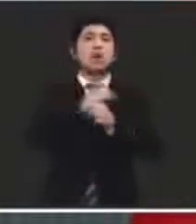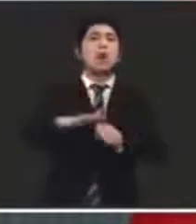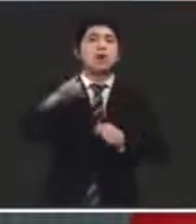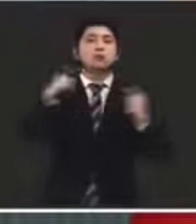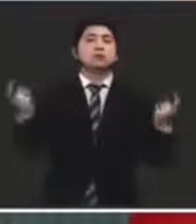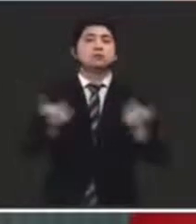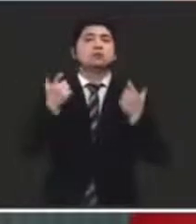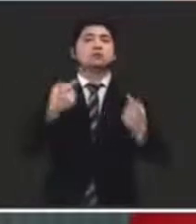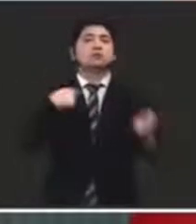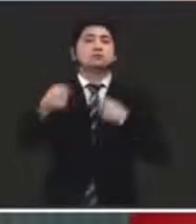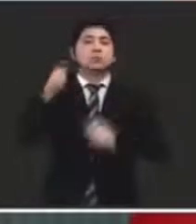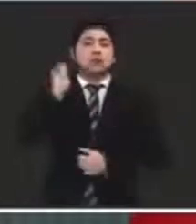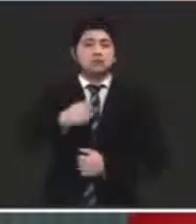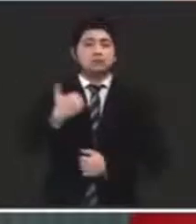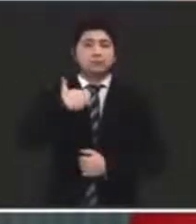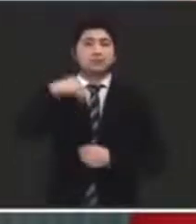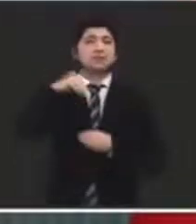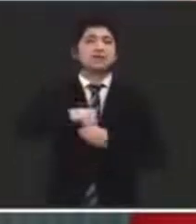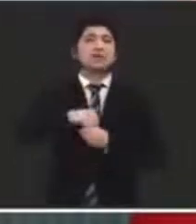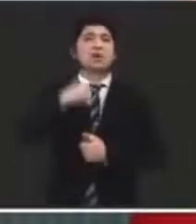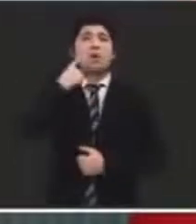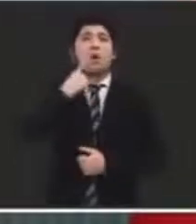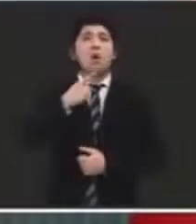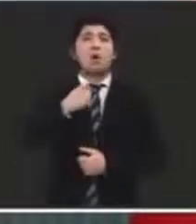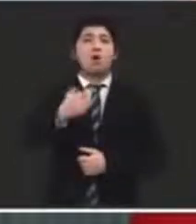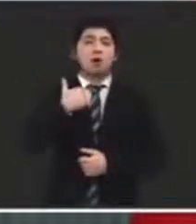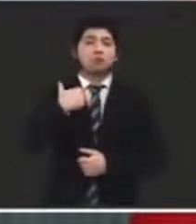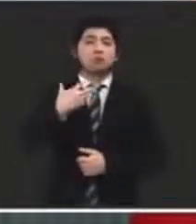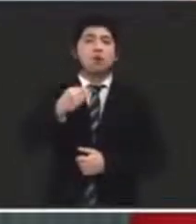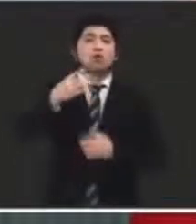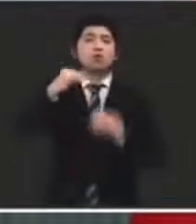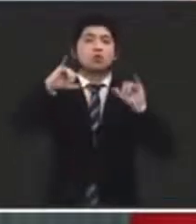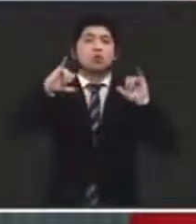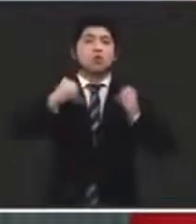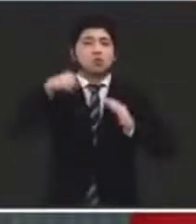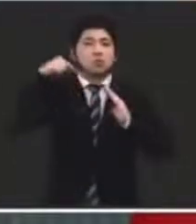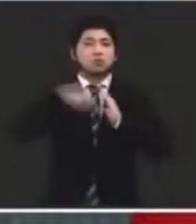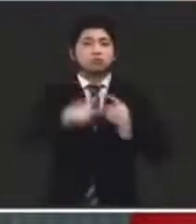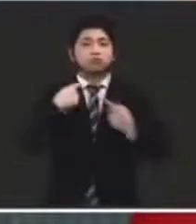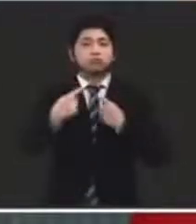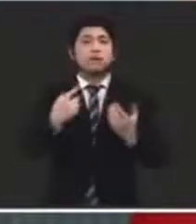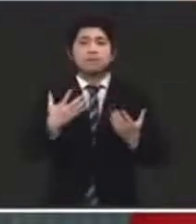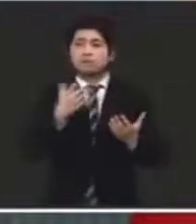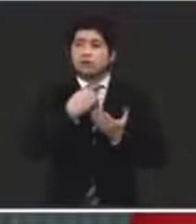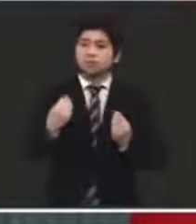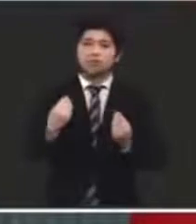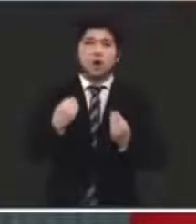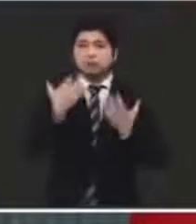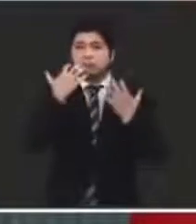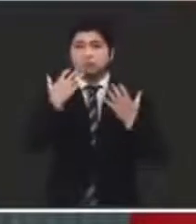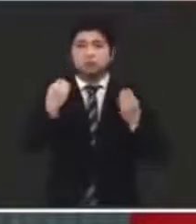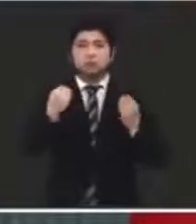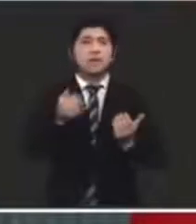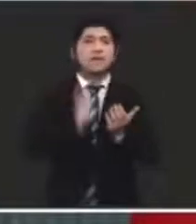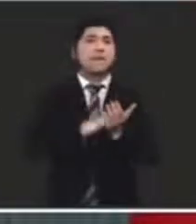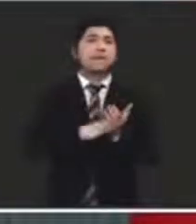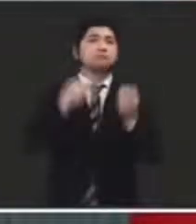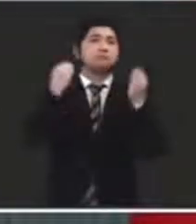görüşmeleri bizim açımızdan son derece yoğun verimli ve bereketli